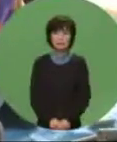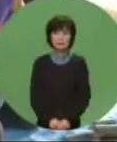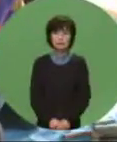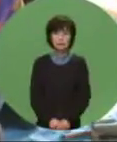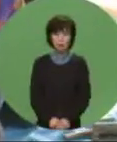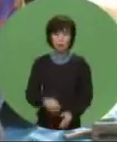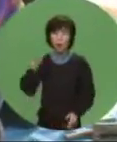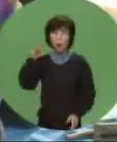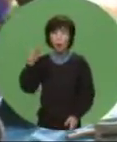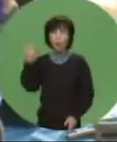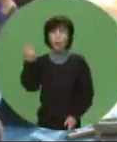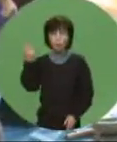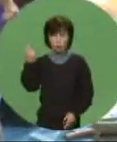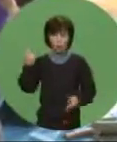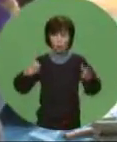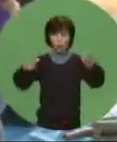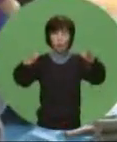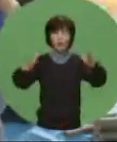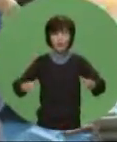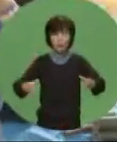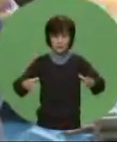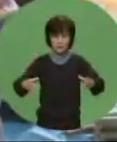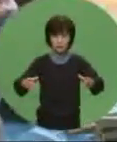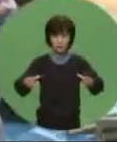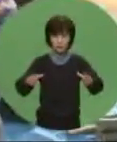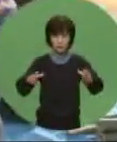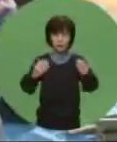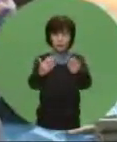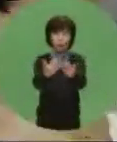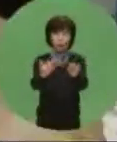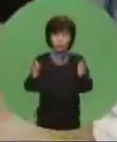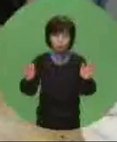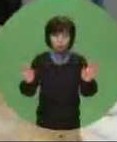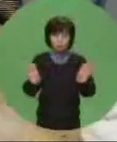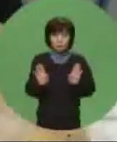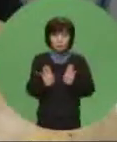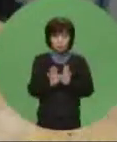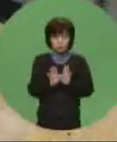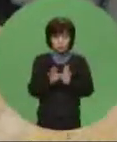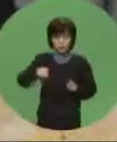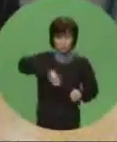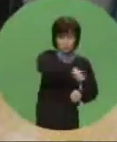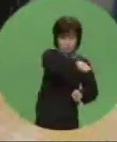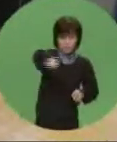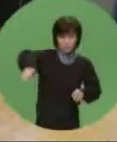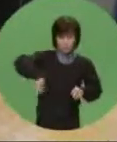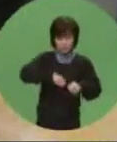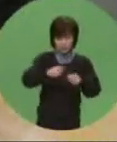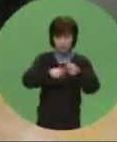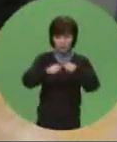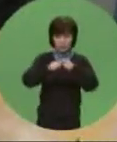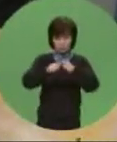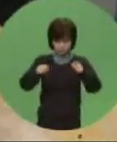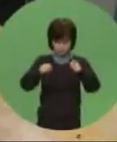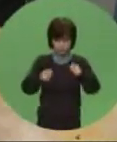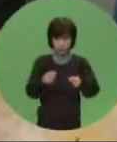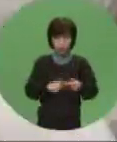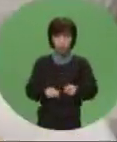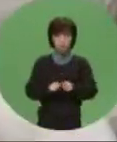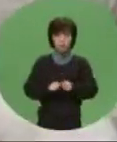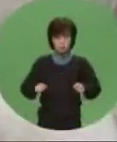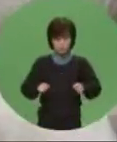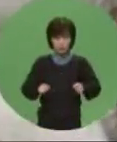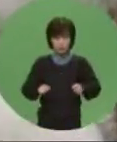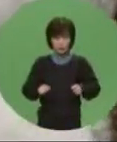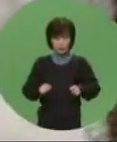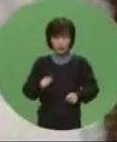このコモを植木鉢の上下で化粧綱で結んで固定します。この結び目は男